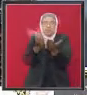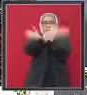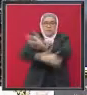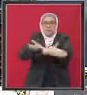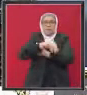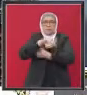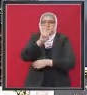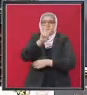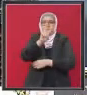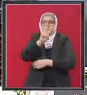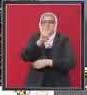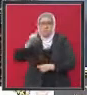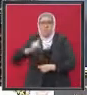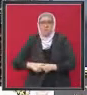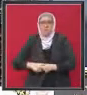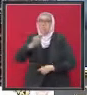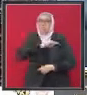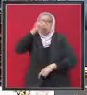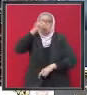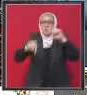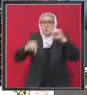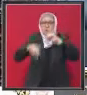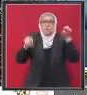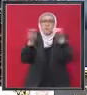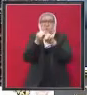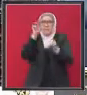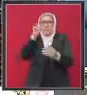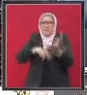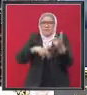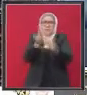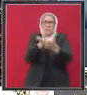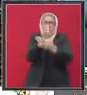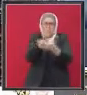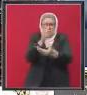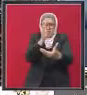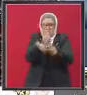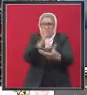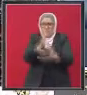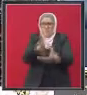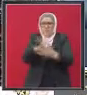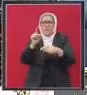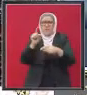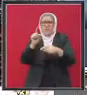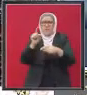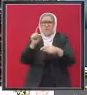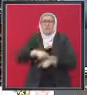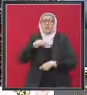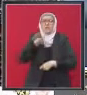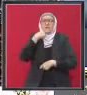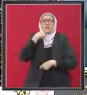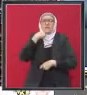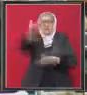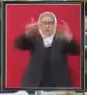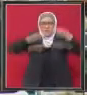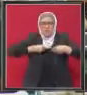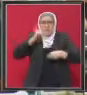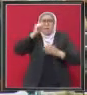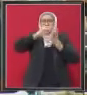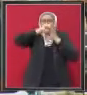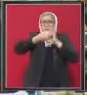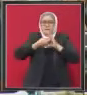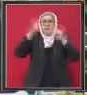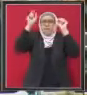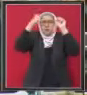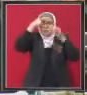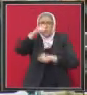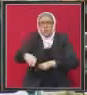yang berhormat menteri. Tak. Menteri tak boleh macam ni, menteri. Datang daripada menteri tadi salah. Salah. Salah. Satu kunci yang boleh menzahirkan